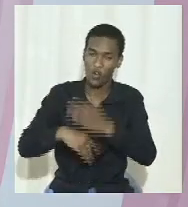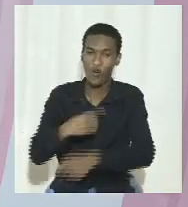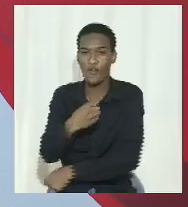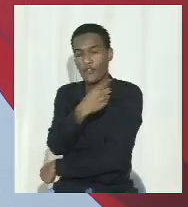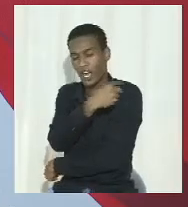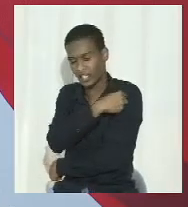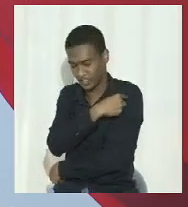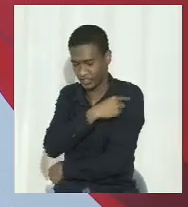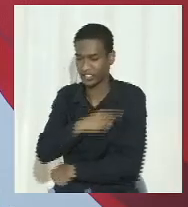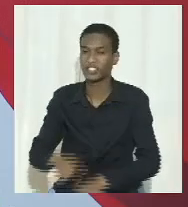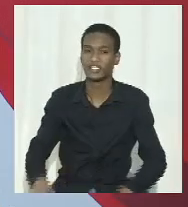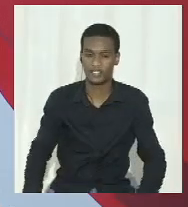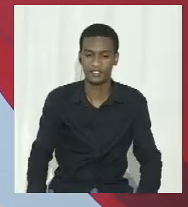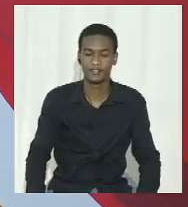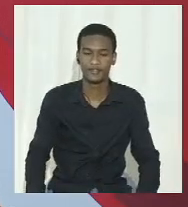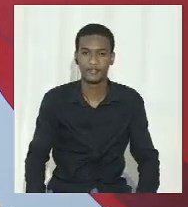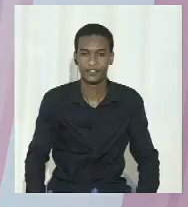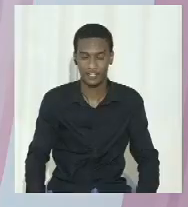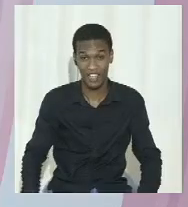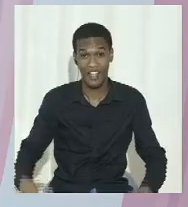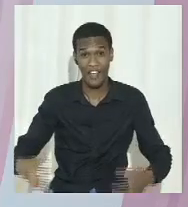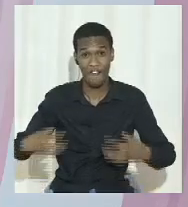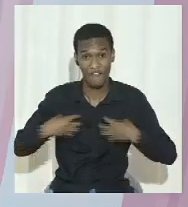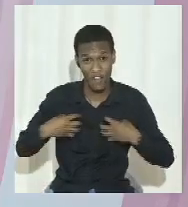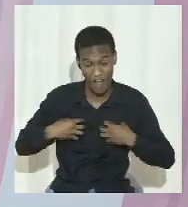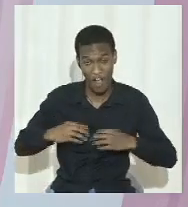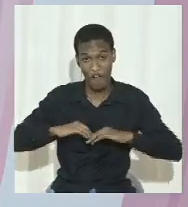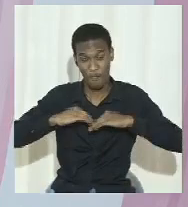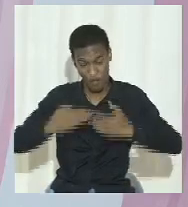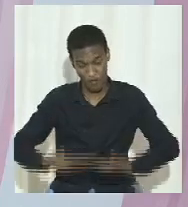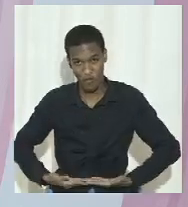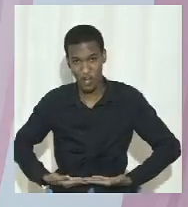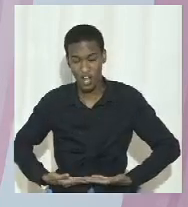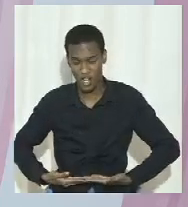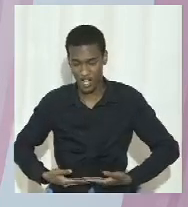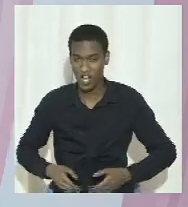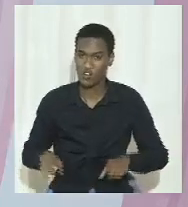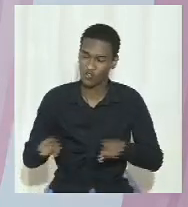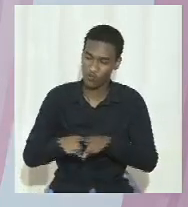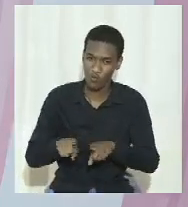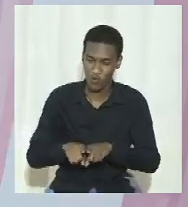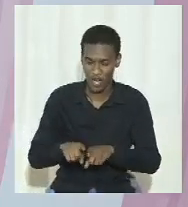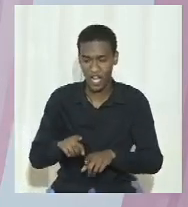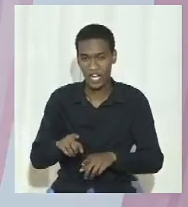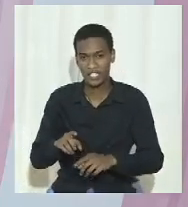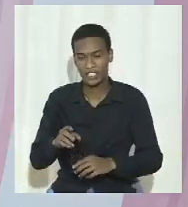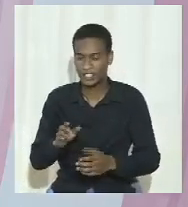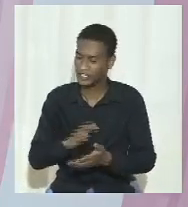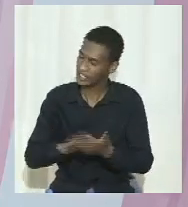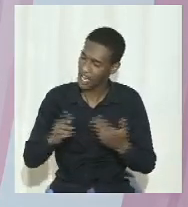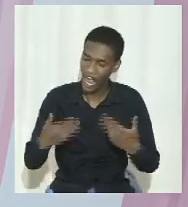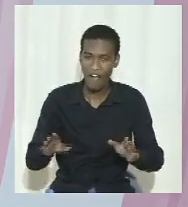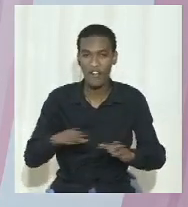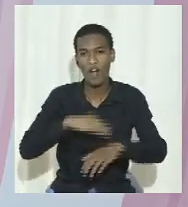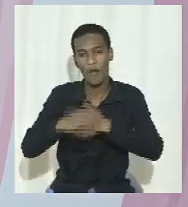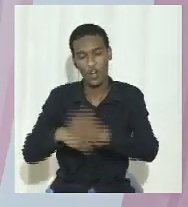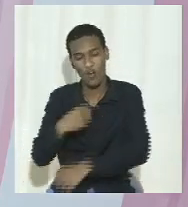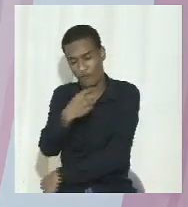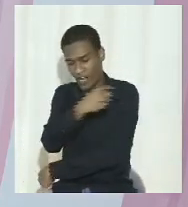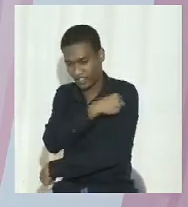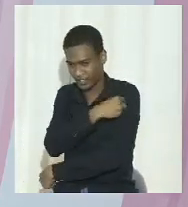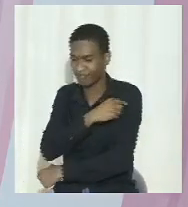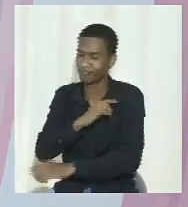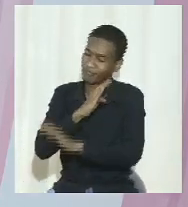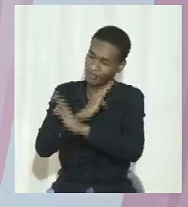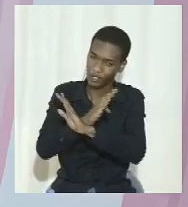tokony hanaovana ny vaksiny. Ny vehivavy bevoka ihany koa dia faritana eto fa tsy tokony manao vaksiny izany. Izay moa